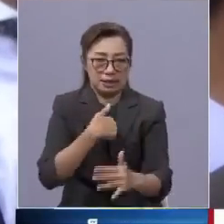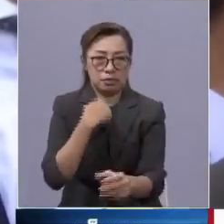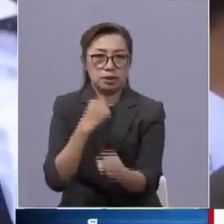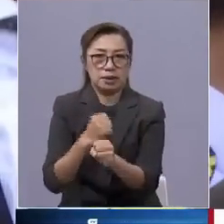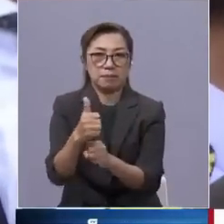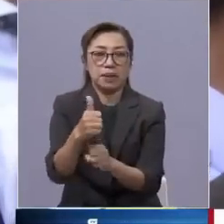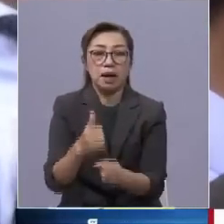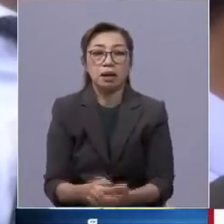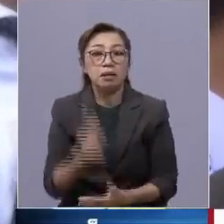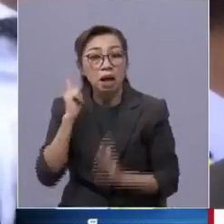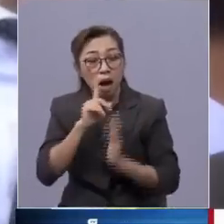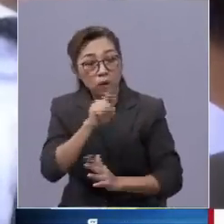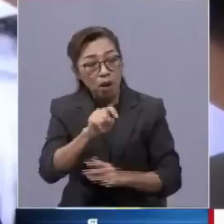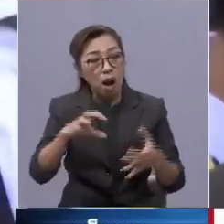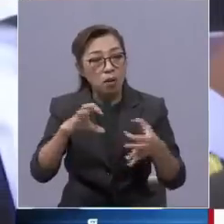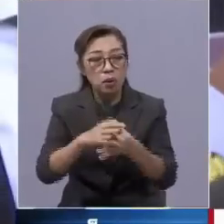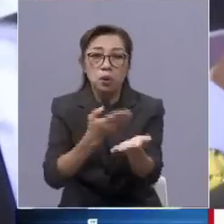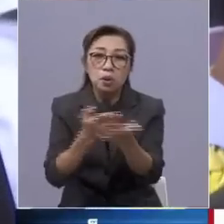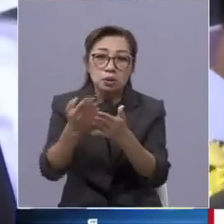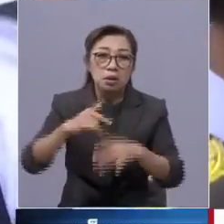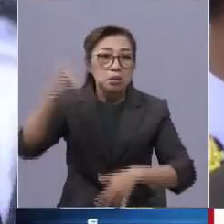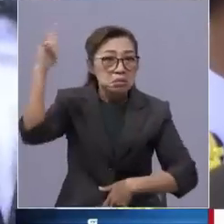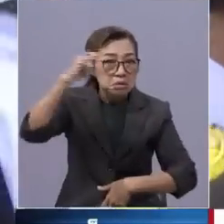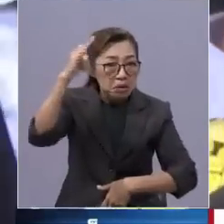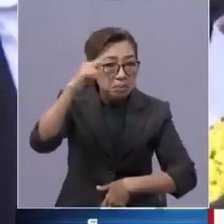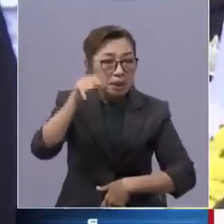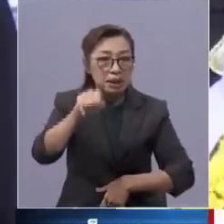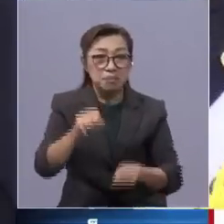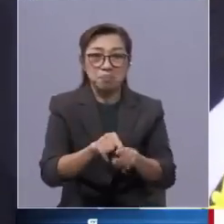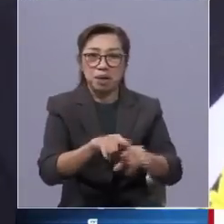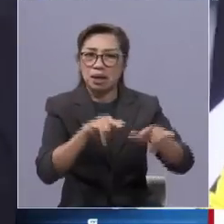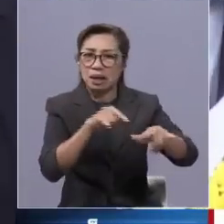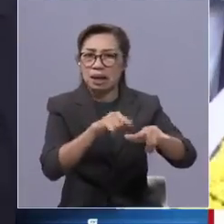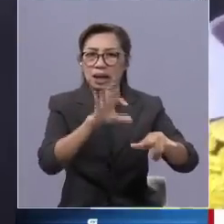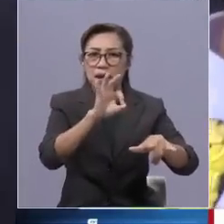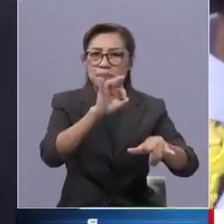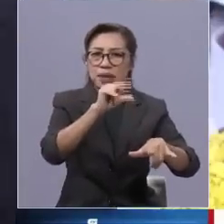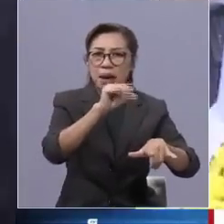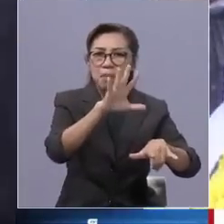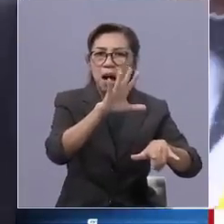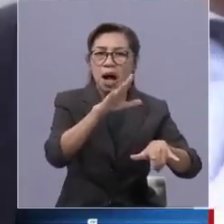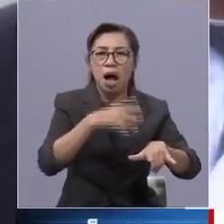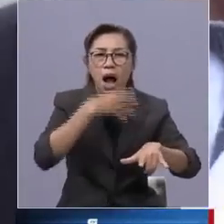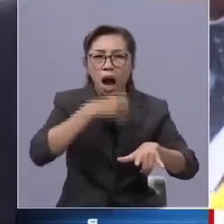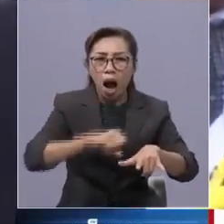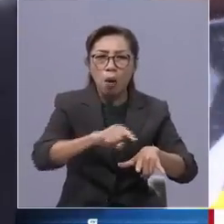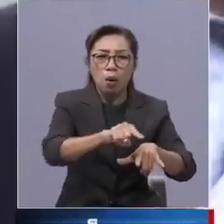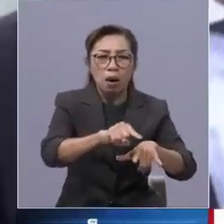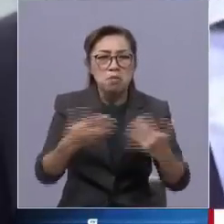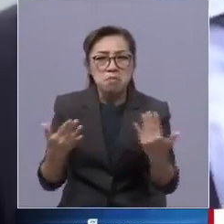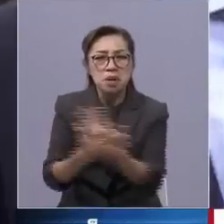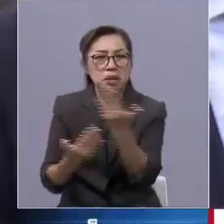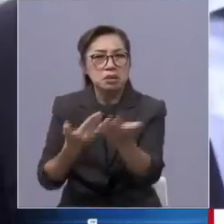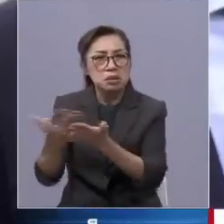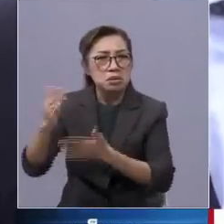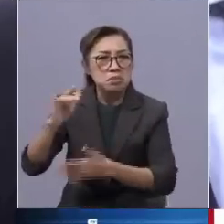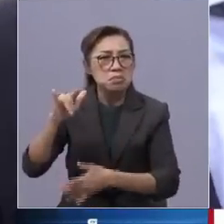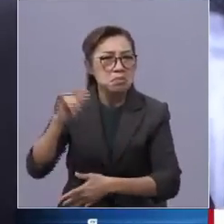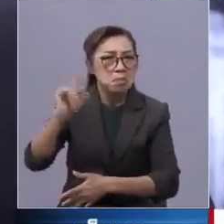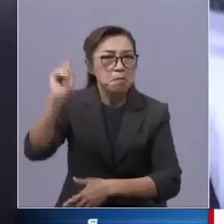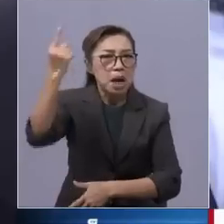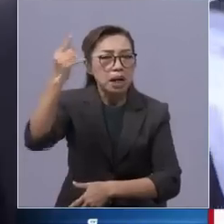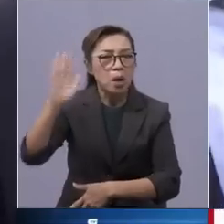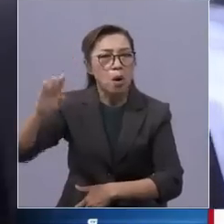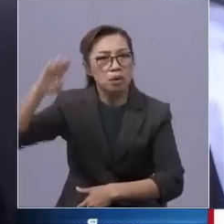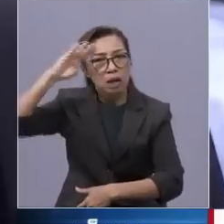โหนักข่าวถามนะครับการจัดซื้อเครื่องบินขับไล่ทดแทน F-35 ของกองทัพอากาศบิ๊กทินว่ายังไงบิ๊กทินบอก